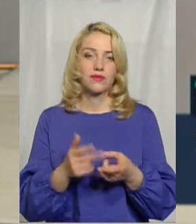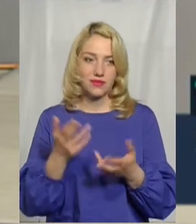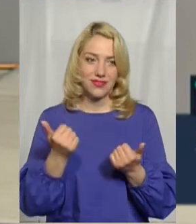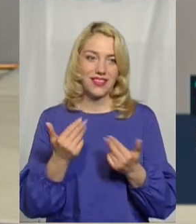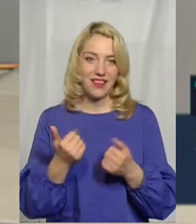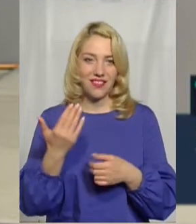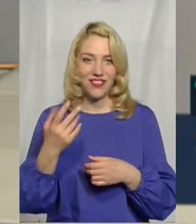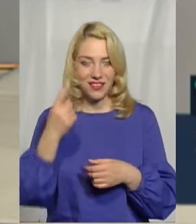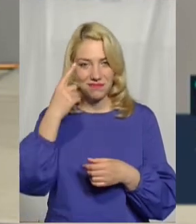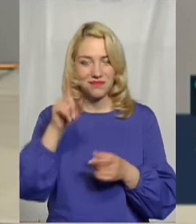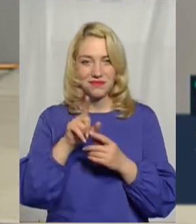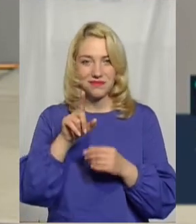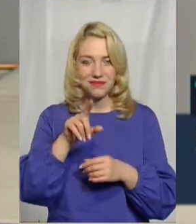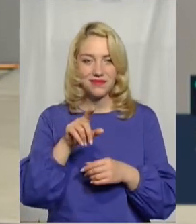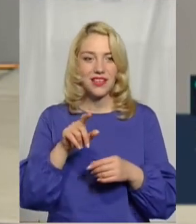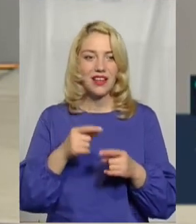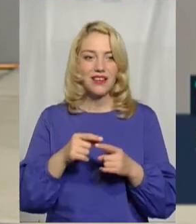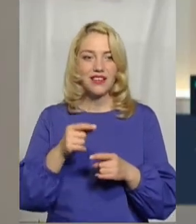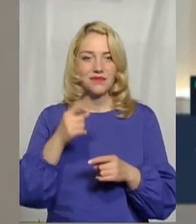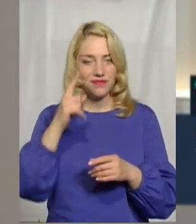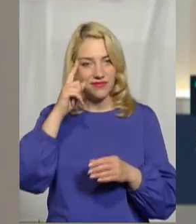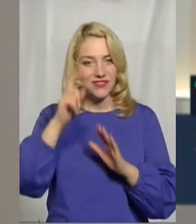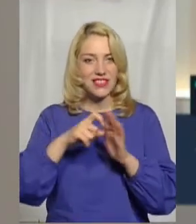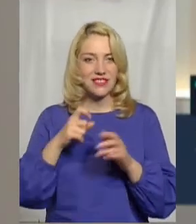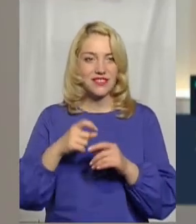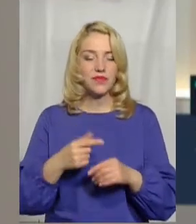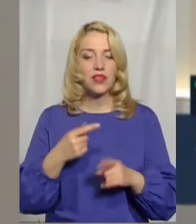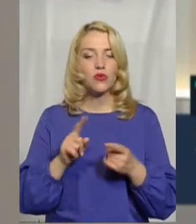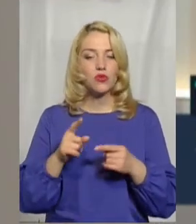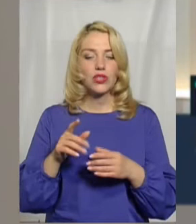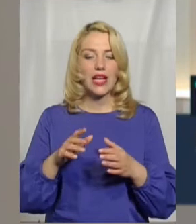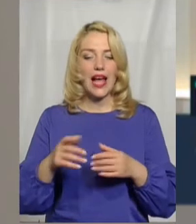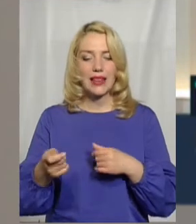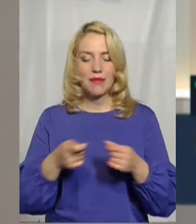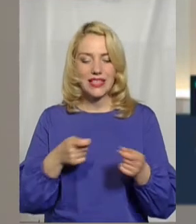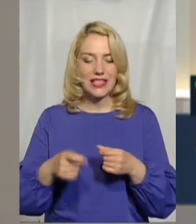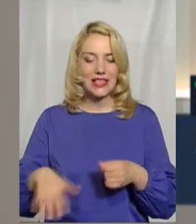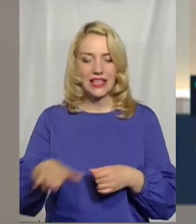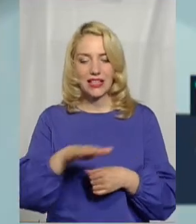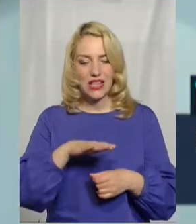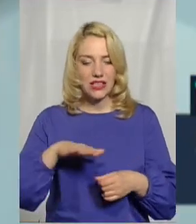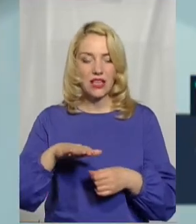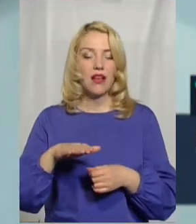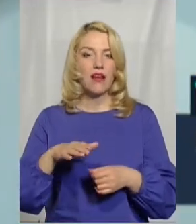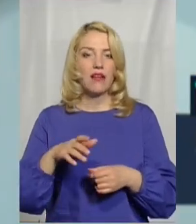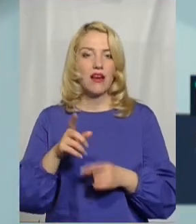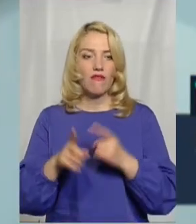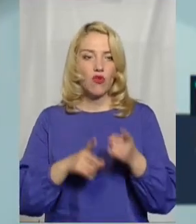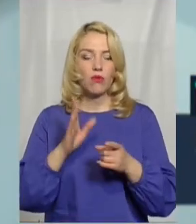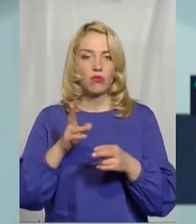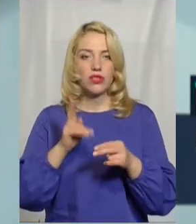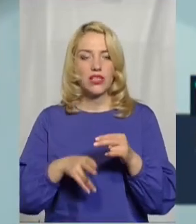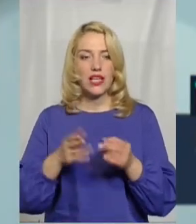прочитали мої думки. Тому що все-таки адміністративно-територіальна реформа буде завершуватись, і нам потрібно